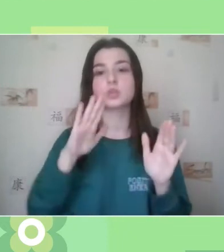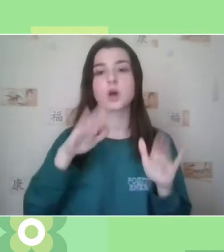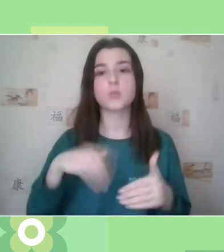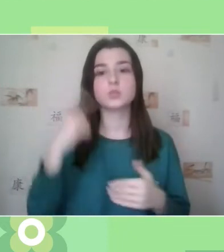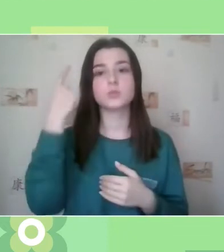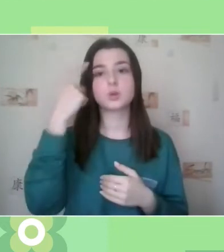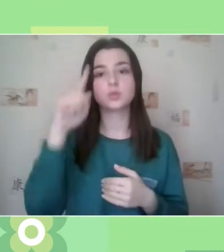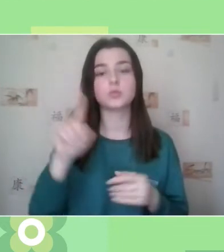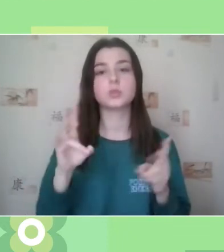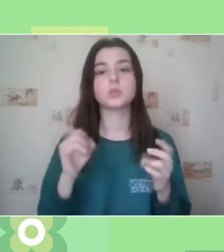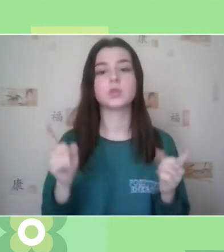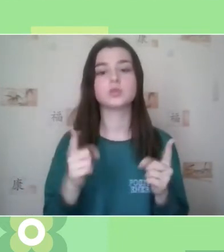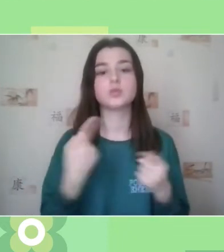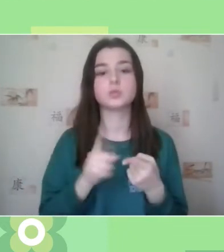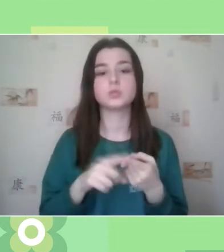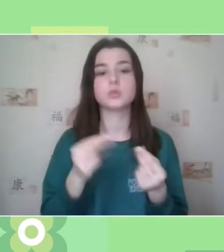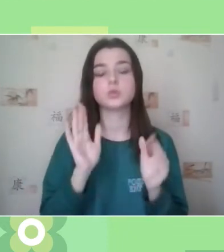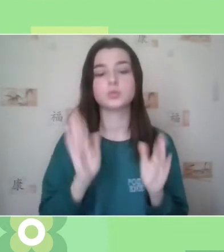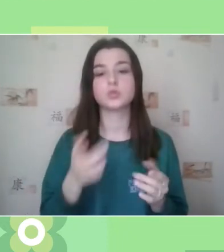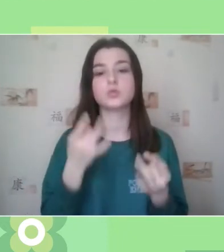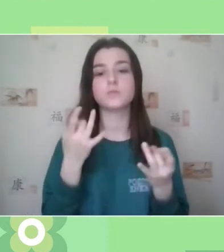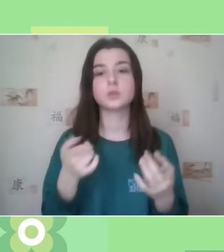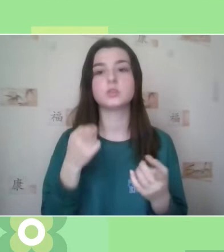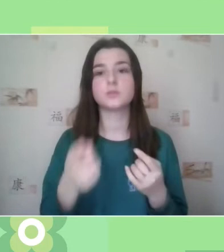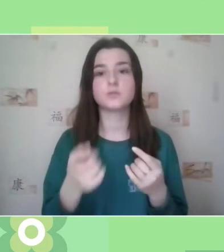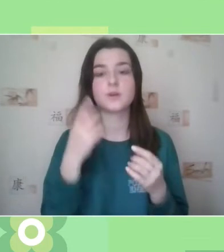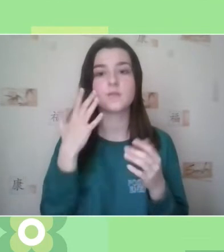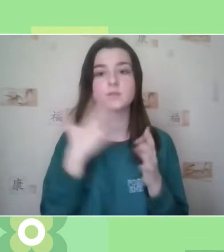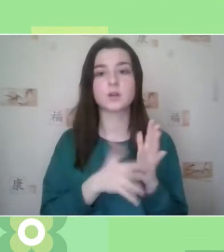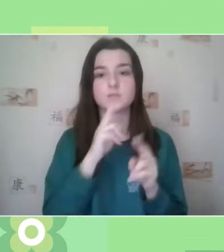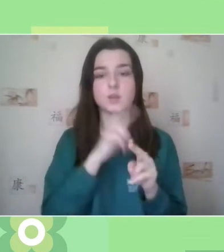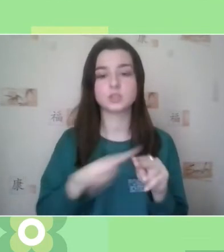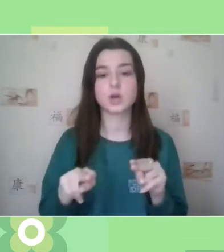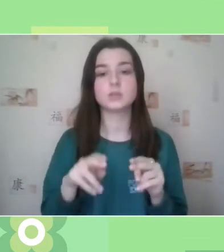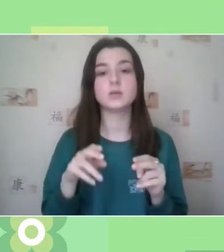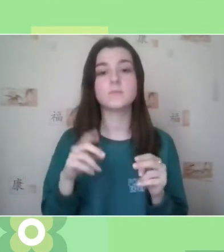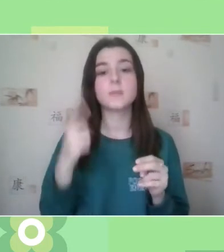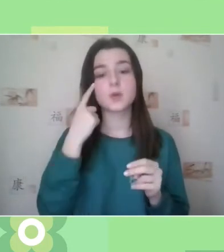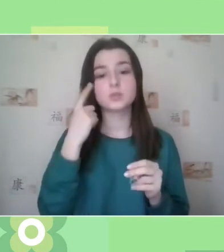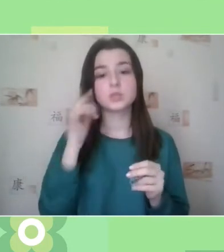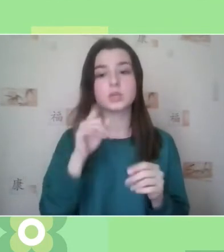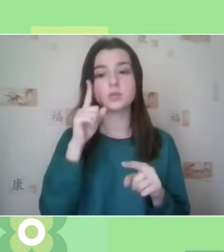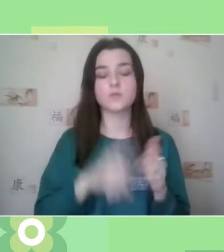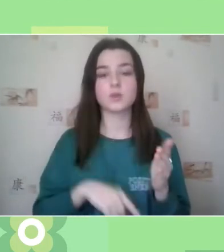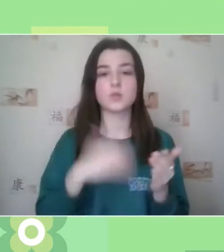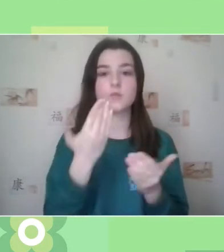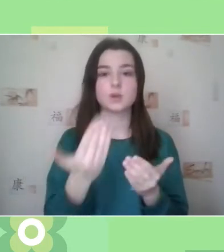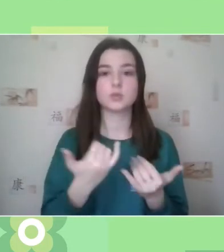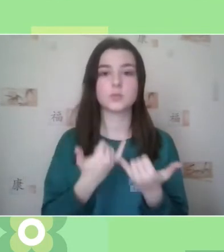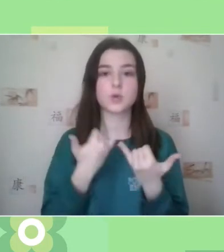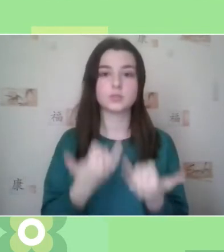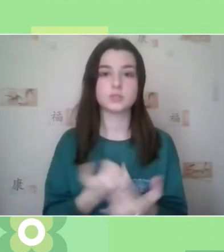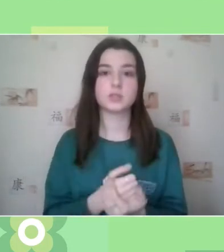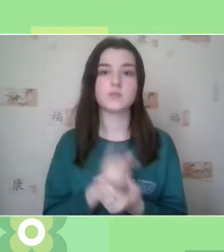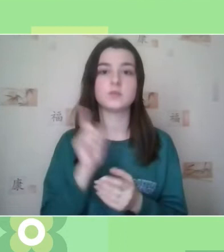будуть витрачені, ви втрачаєте очки і довіру в очах потенційних ваших благодійників. Дуже важливим